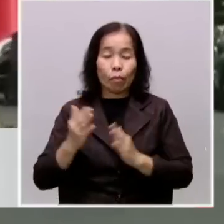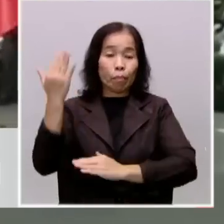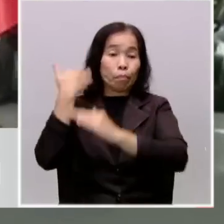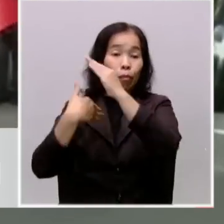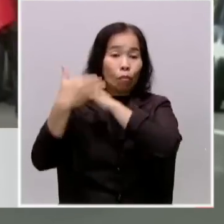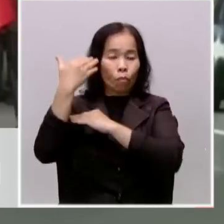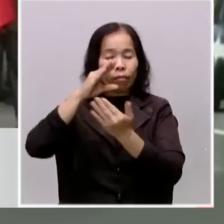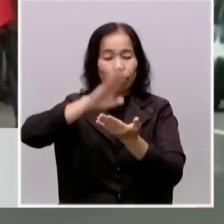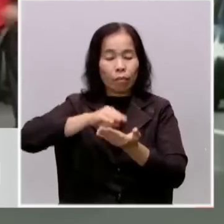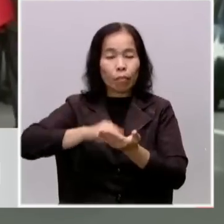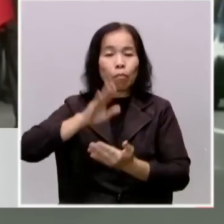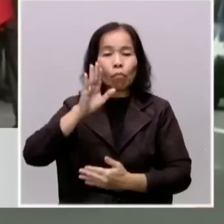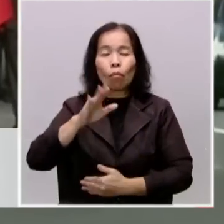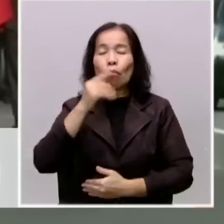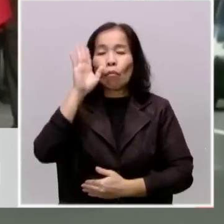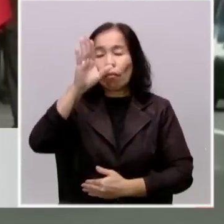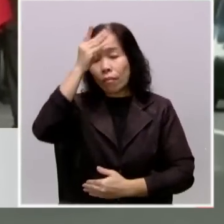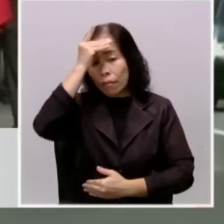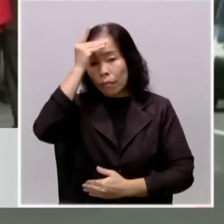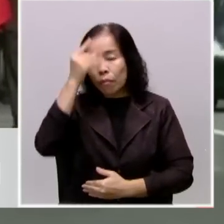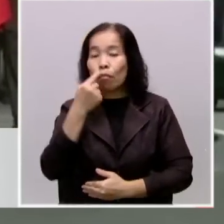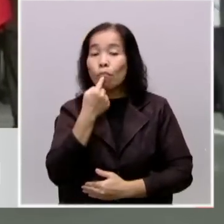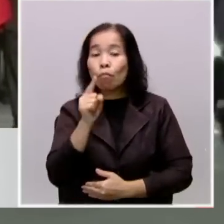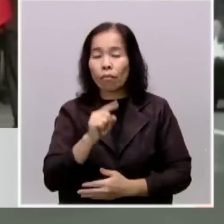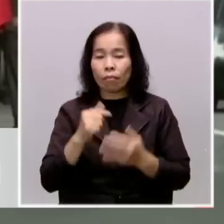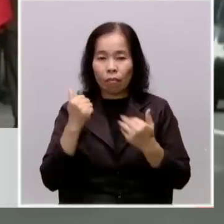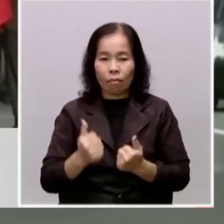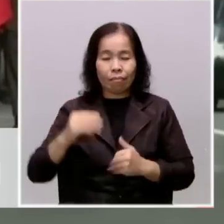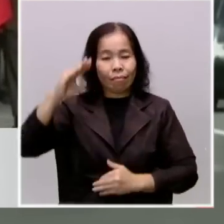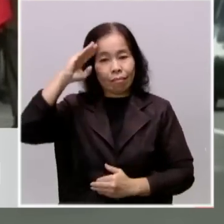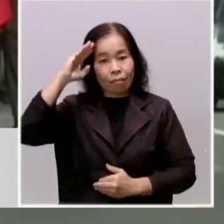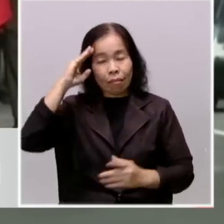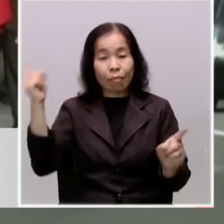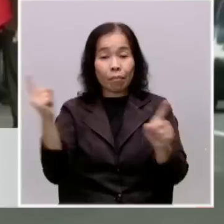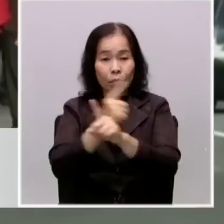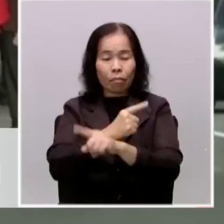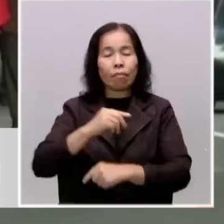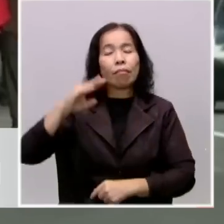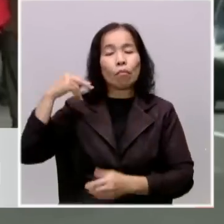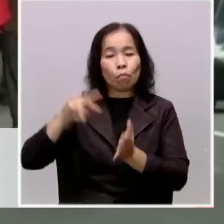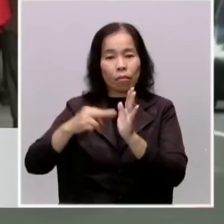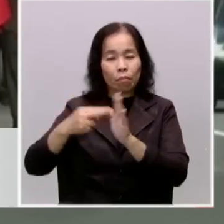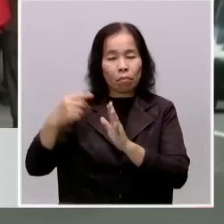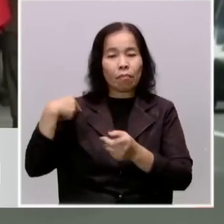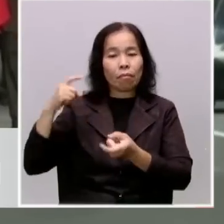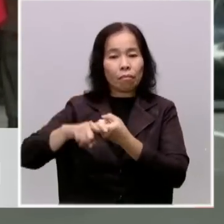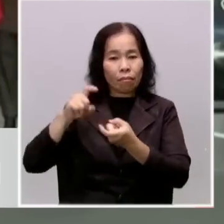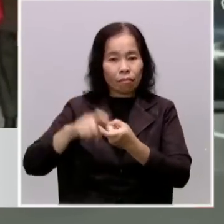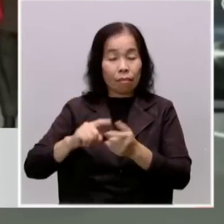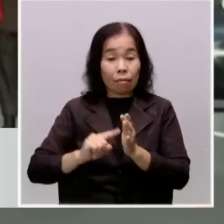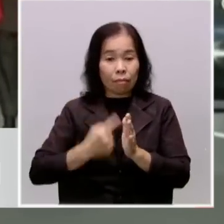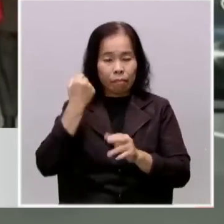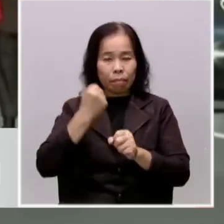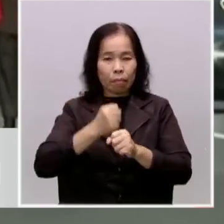จากมหาวิทยาลัยเบรเมนในเยอรมนีก็มองว่าการเขย่าทัพนั้นสะท้อนว่ารัสเซียนั้นล้มเหลวในการเปิดฉากรุกครั้งใ